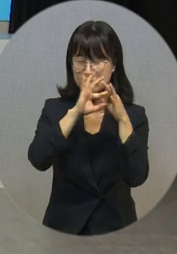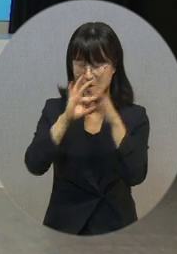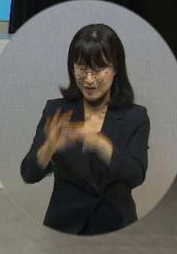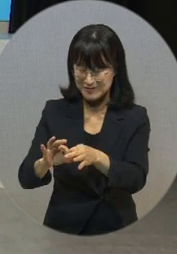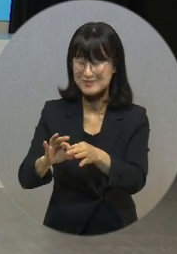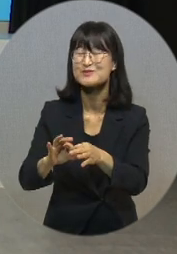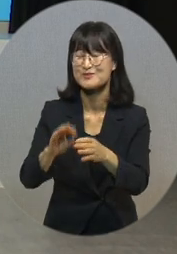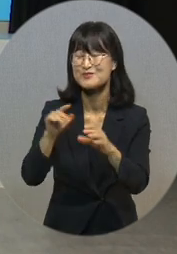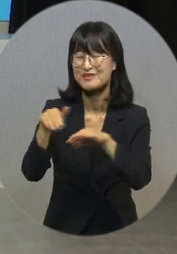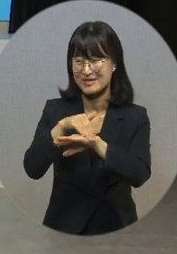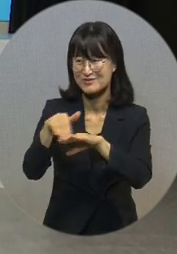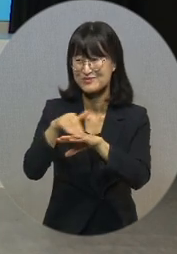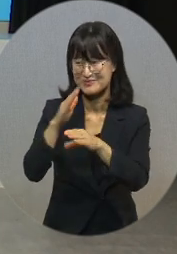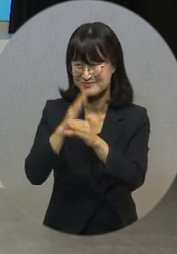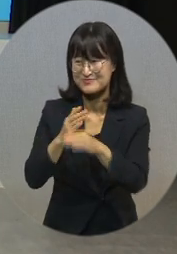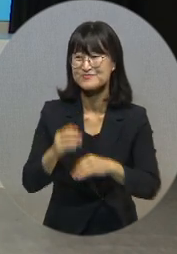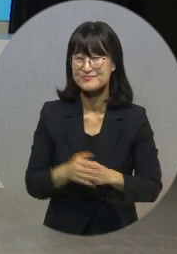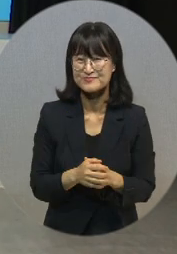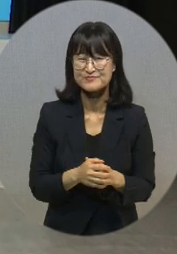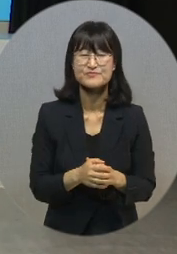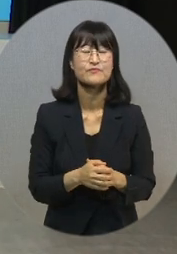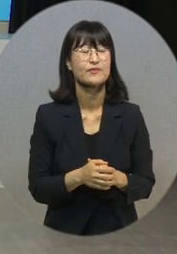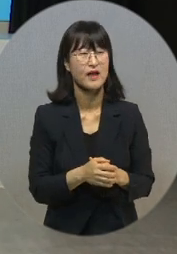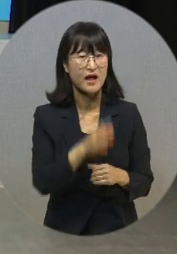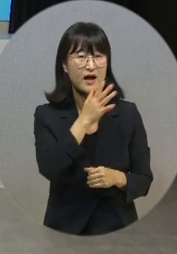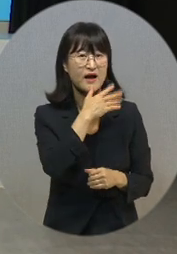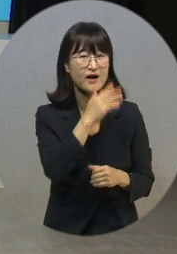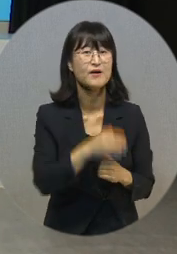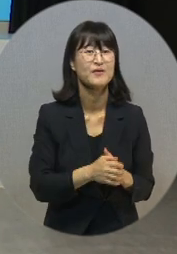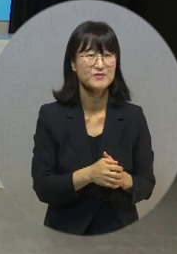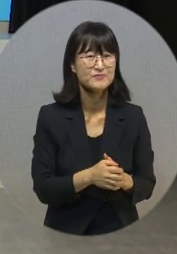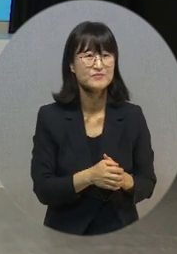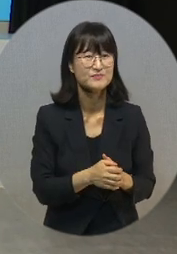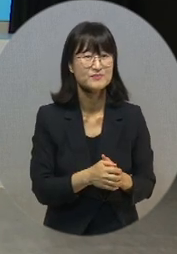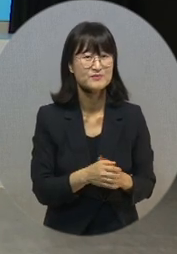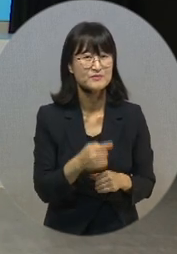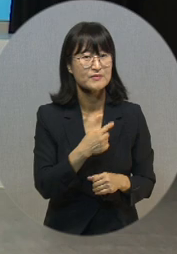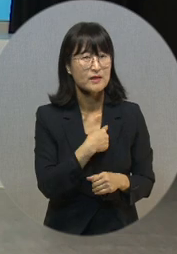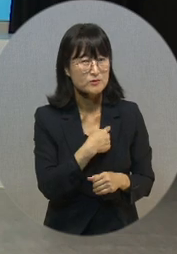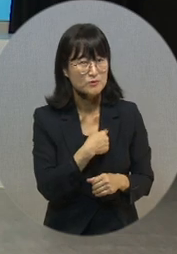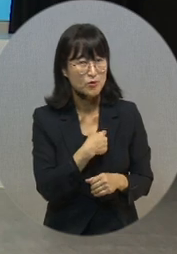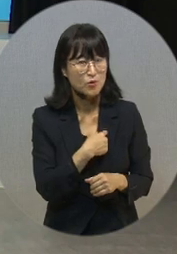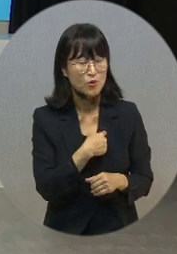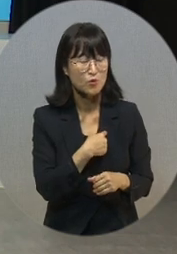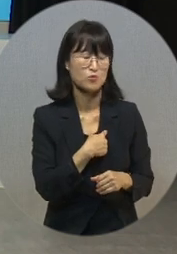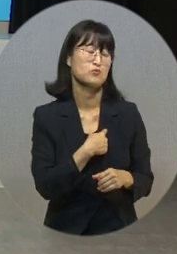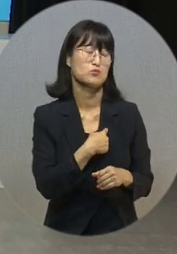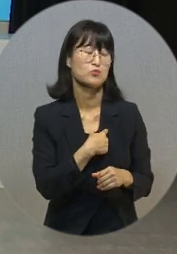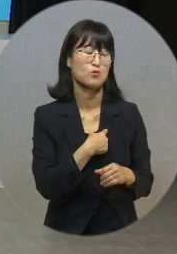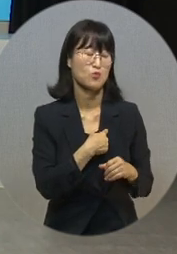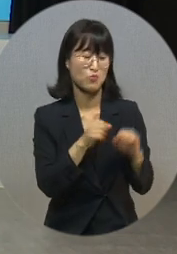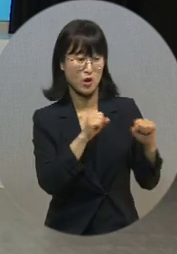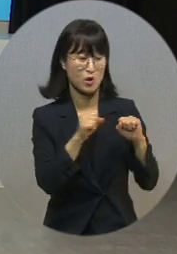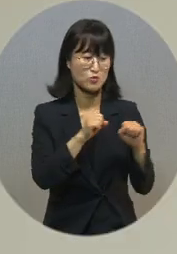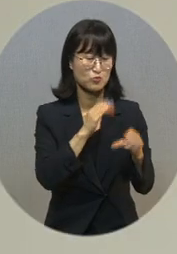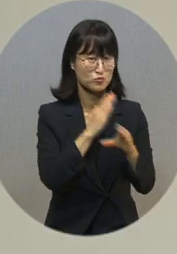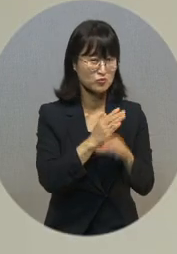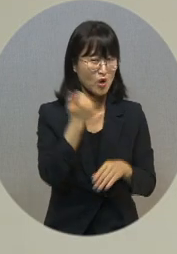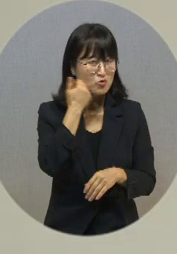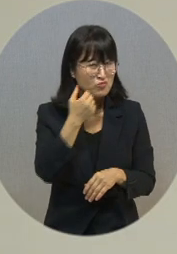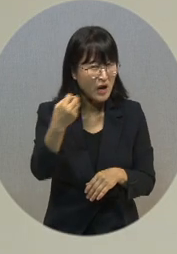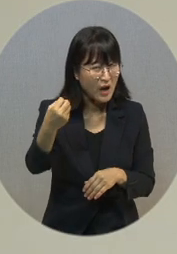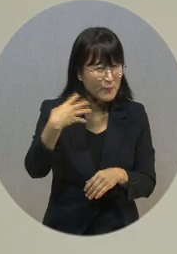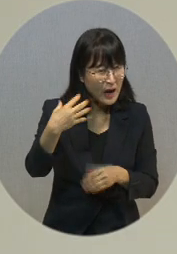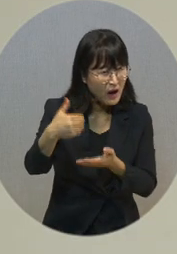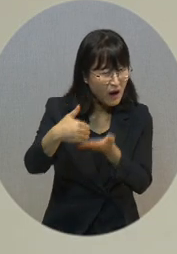그렇군요. 그 제가 이렇게 밖에서 이렇게 들으면 저도 이제 일종의 언론에 있다 보면 소리를 네. 많이 듣거든요. 네네. 야,